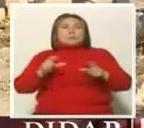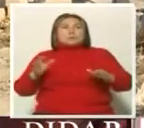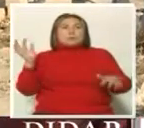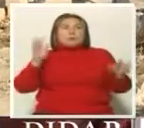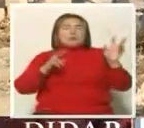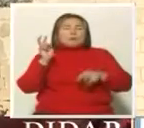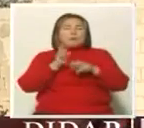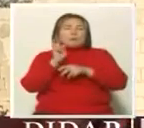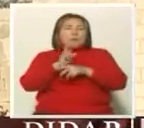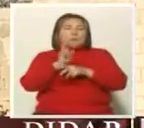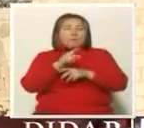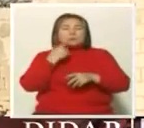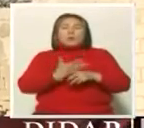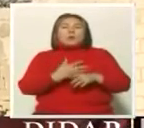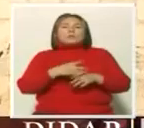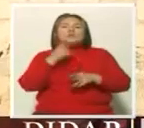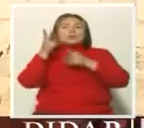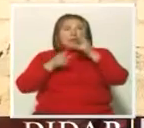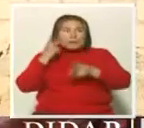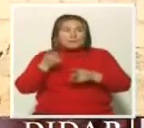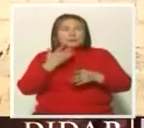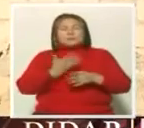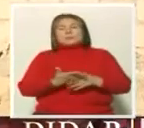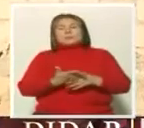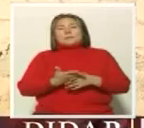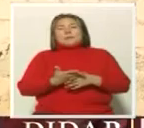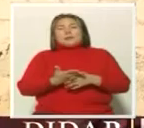жаловались местные Акимат но результата нет